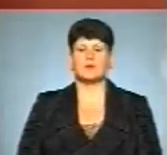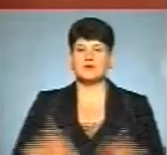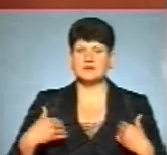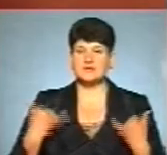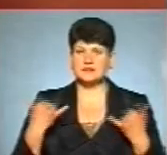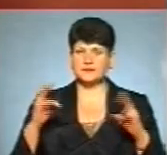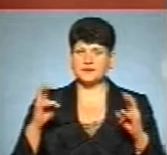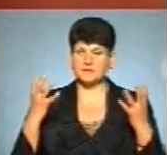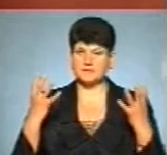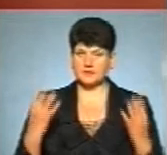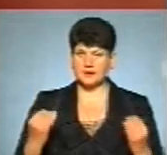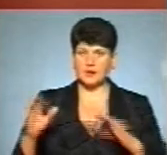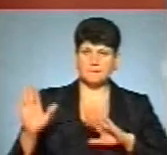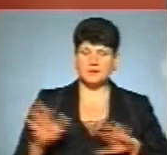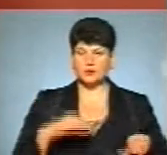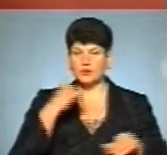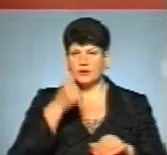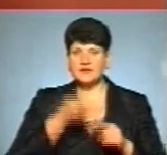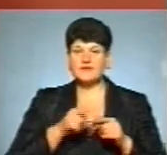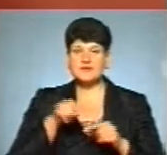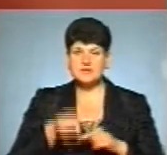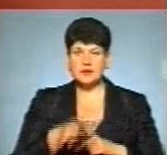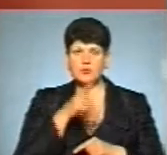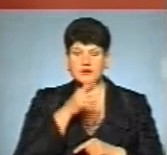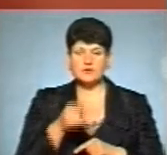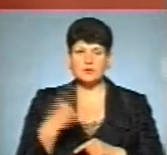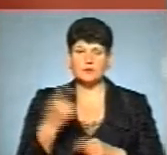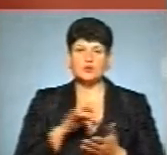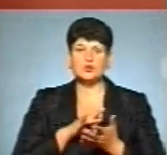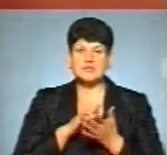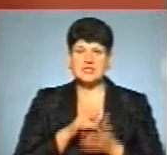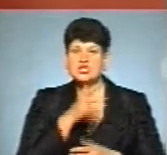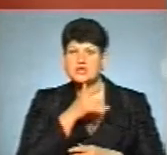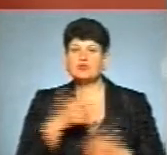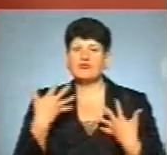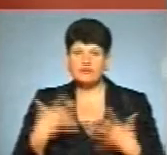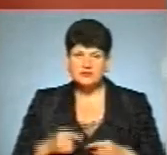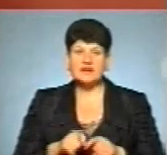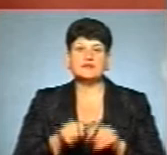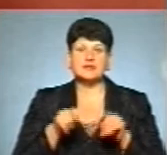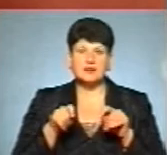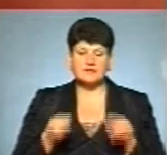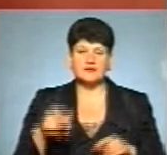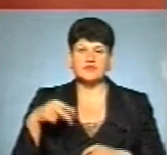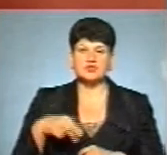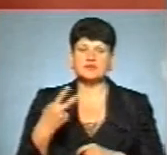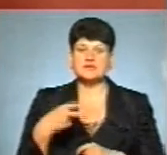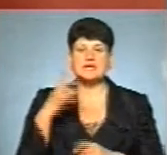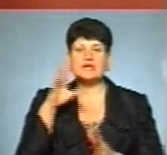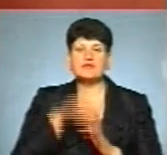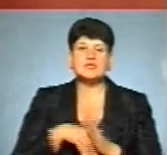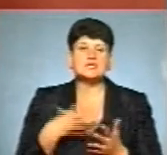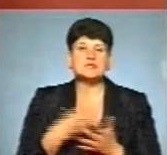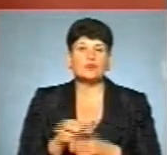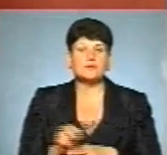вітання в ефірі «Тема дня». В минулі роки у цій порі на Тернопільщині туристичний сезон вже був відкритий. 2020-й вніс свої корективи.